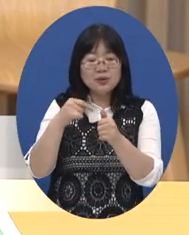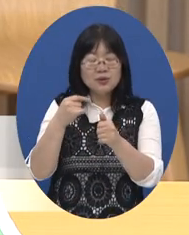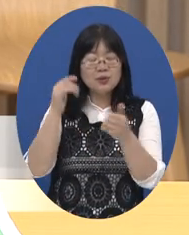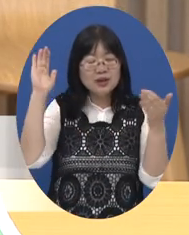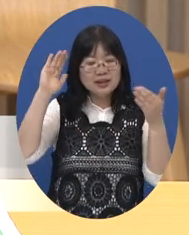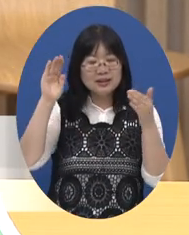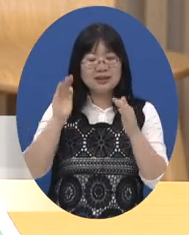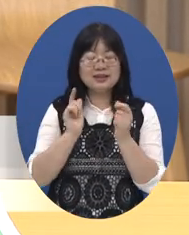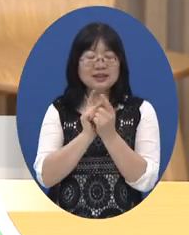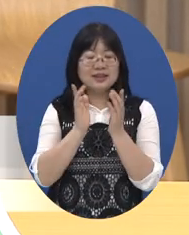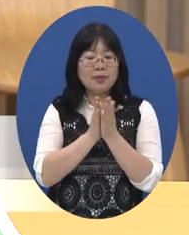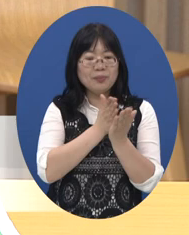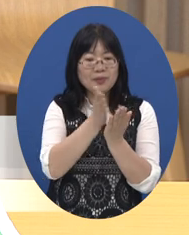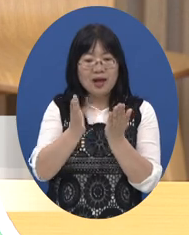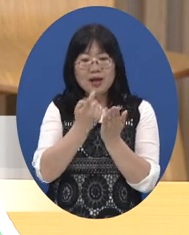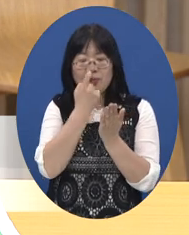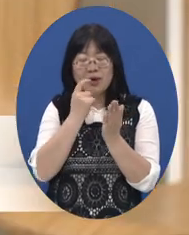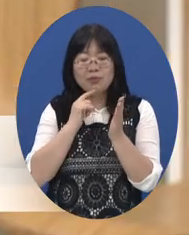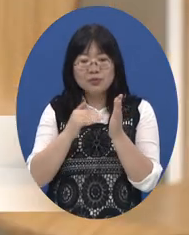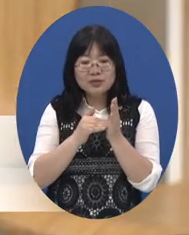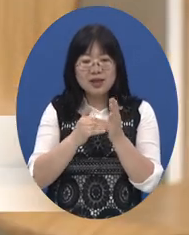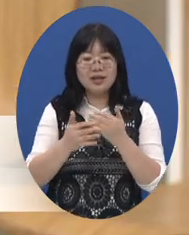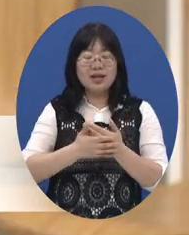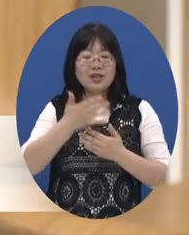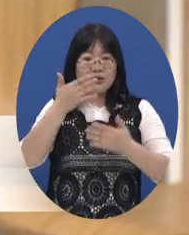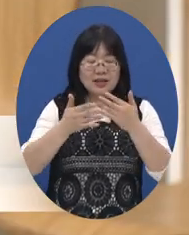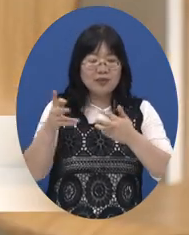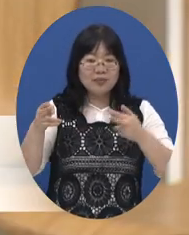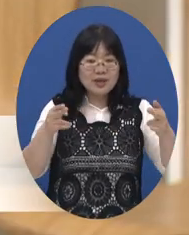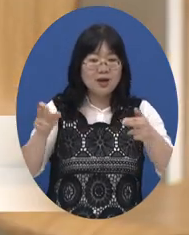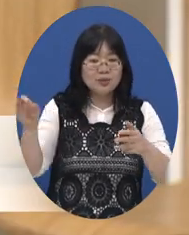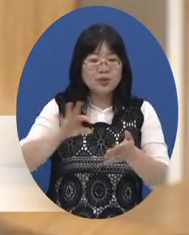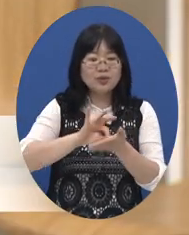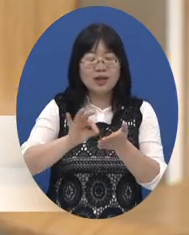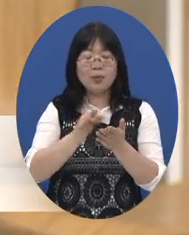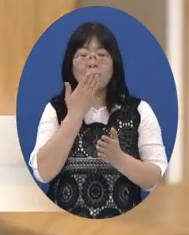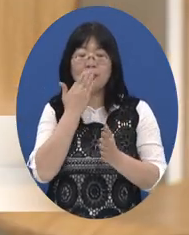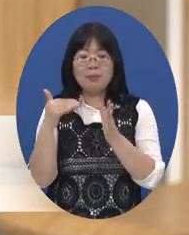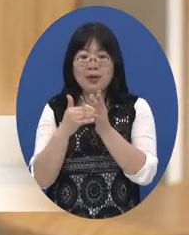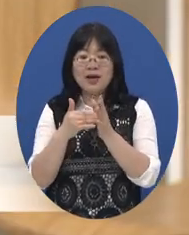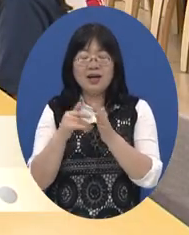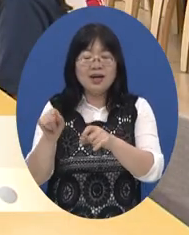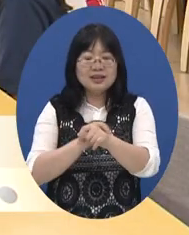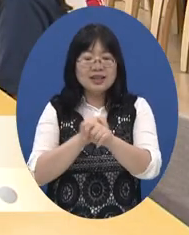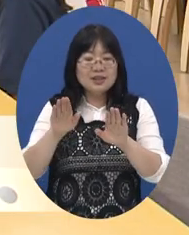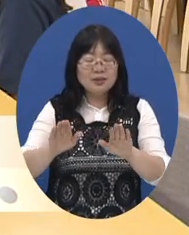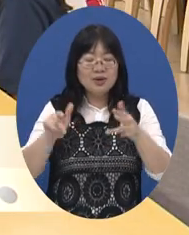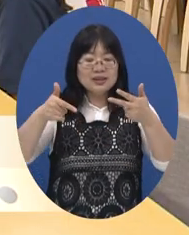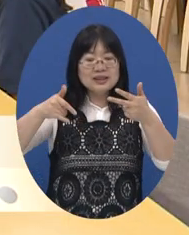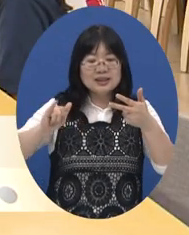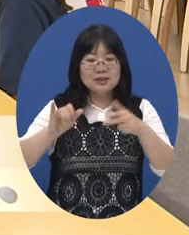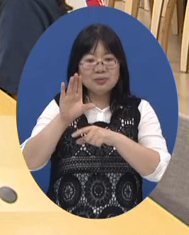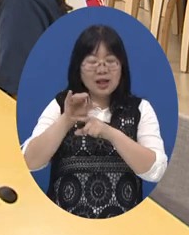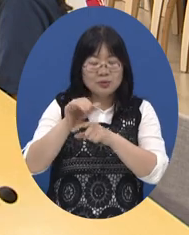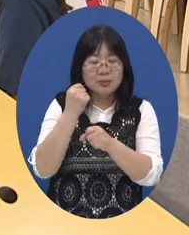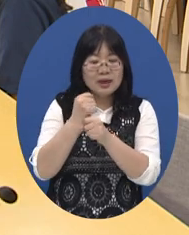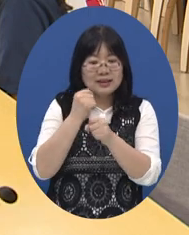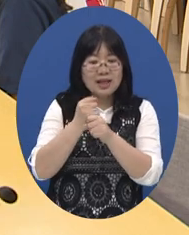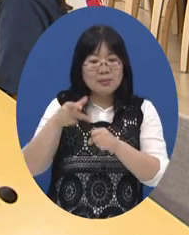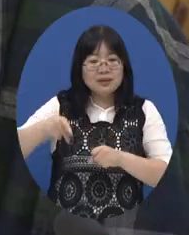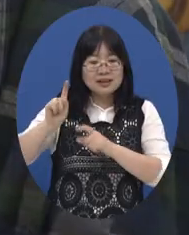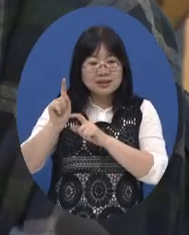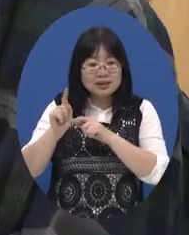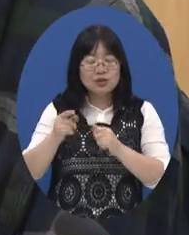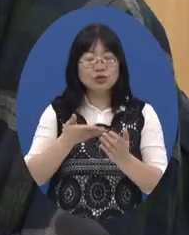실무교육을 받고 영상 b 자지와 현재 공간을 무료로 사용할 수 있습니다 특히 이번 슬기는 방송 제작 pd 뉴스